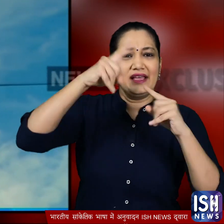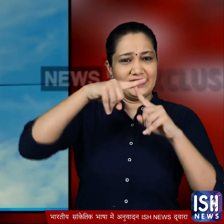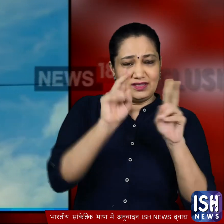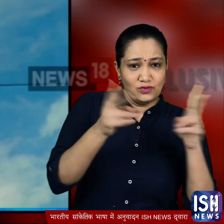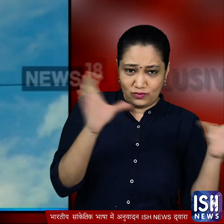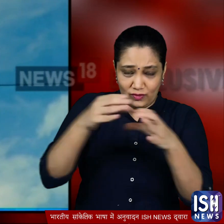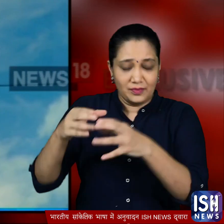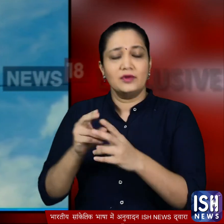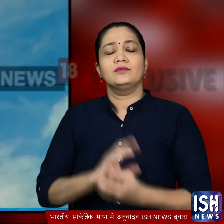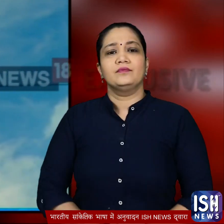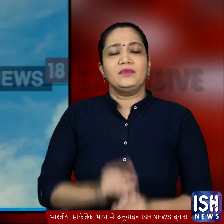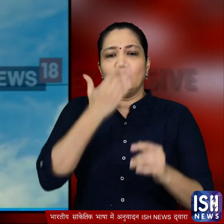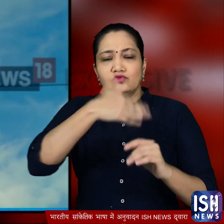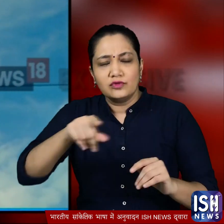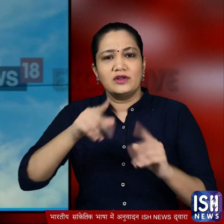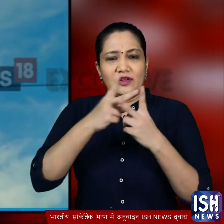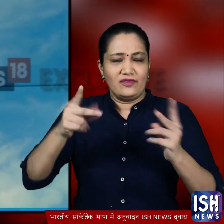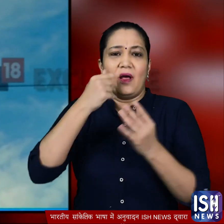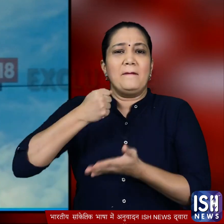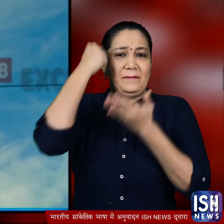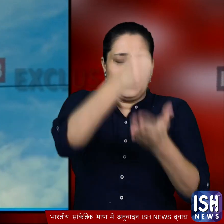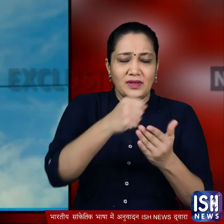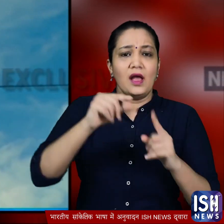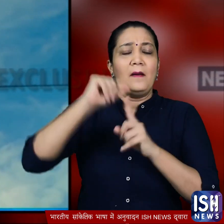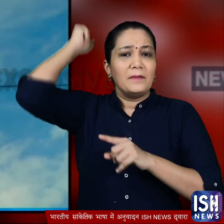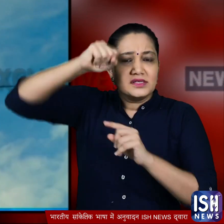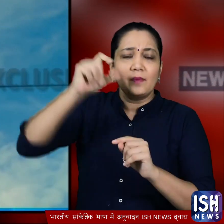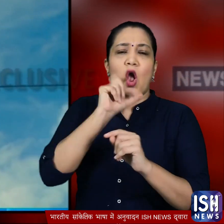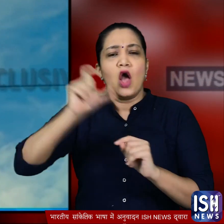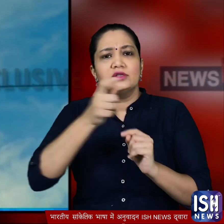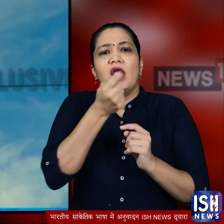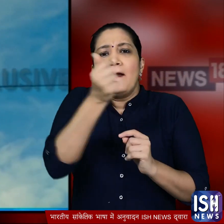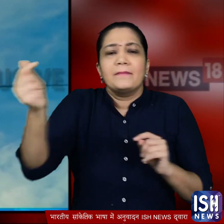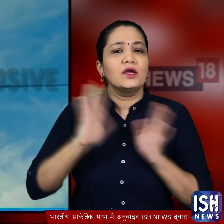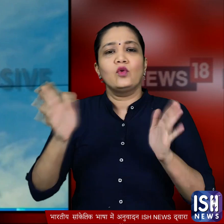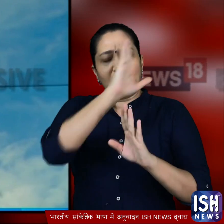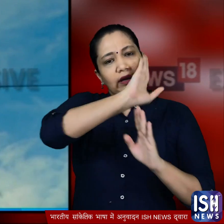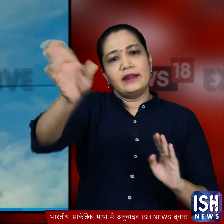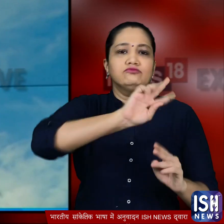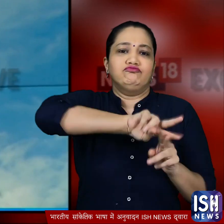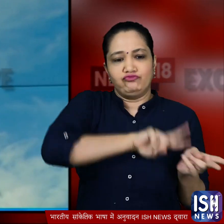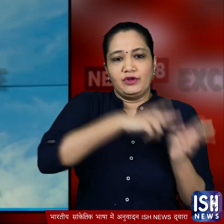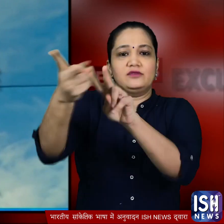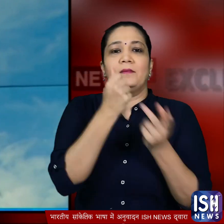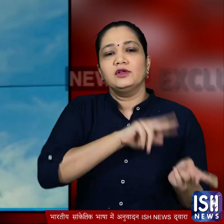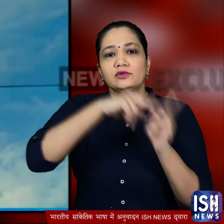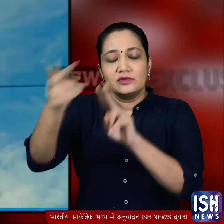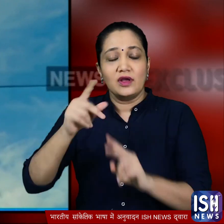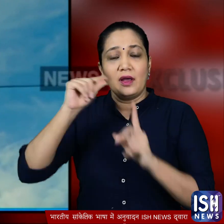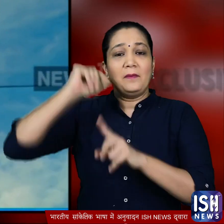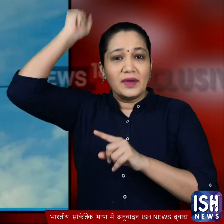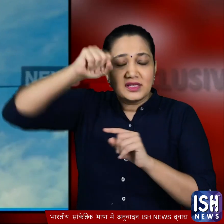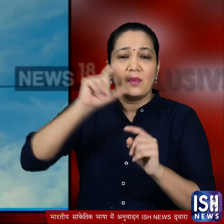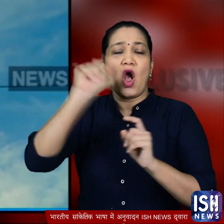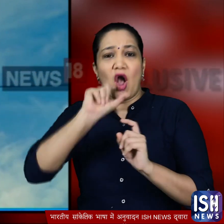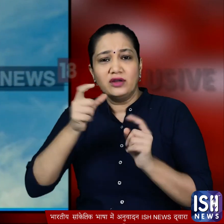जाति के छात्र छात्राओं को सरकार जो वजीफा देती है उसे पंजाब के कॉलेजों में उनकी फीस के बदले सीधे ट्रांसफर किया जाता है। और पंजाब के कॉलेज